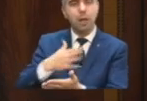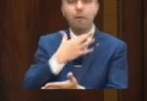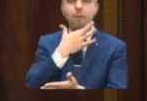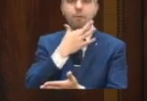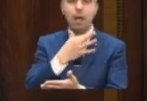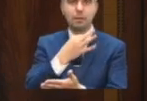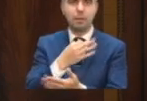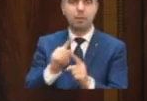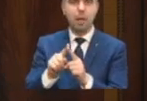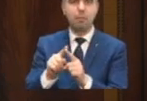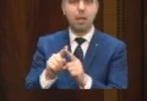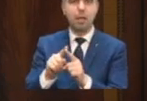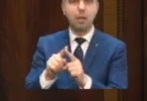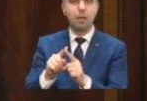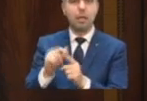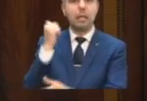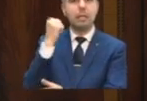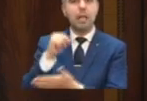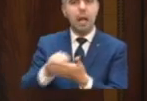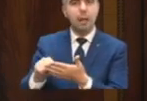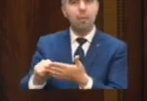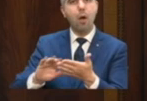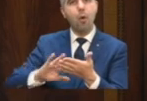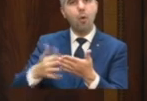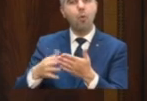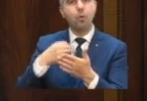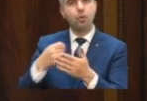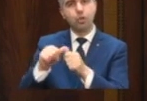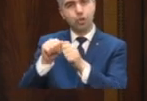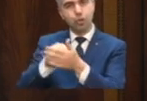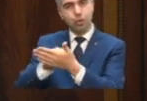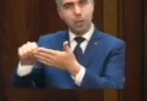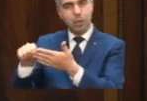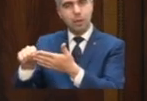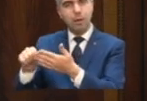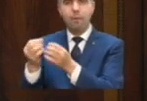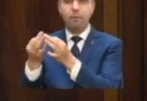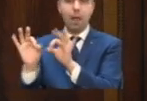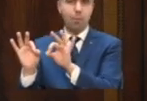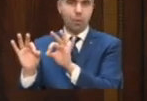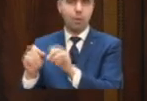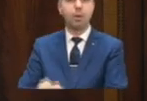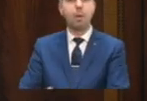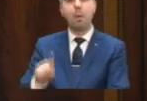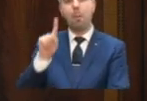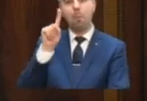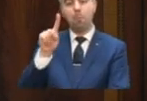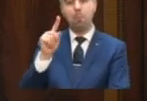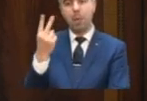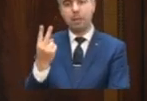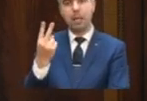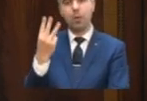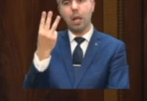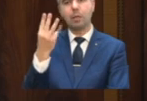الإعفاء من رسوم التسجيل والتحفيظ لصالح المقتني، وتم إنجاز في إطار هذا البرنامج 253